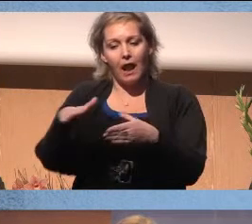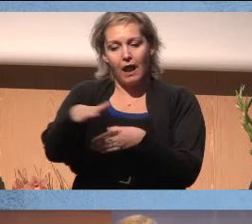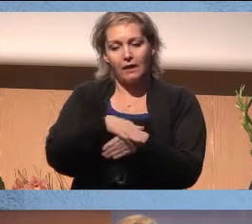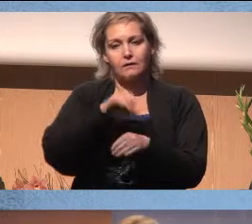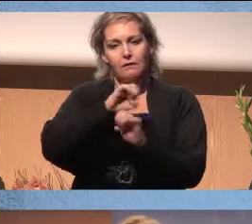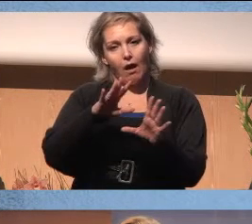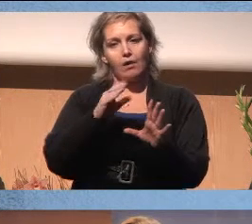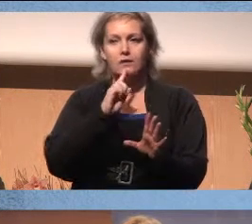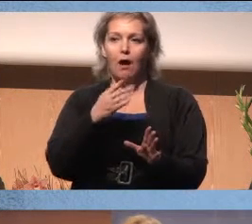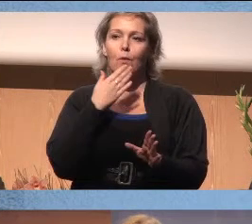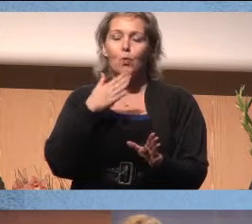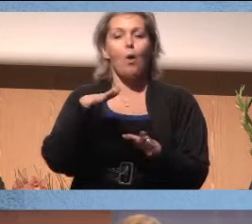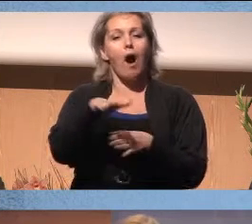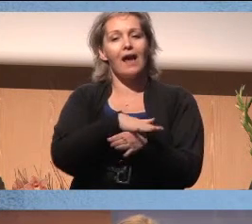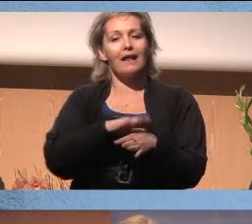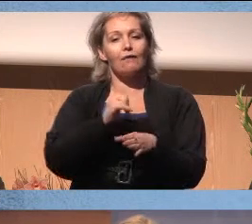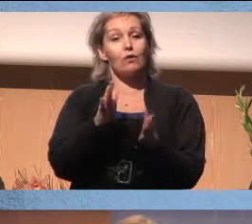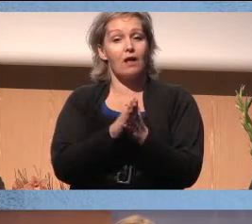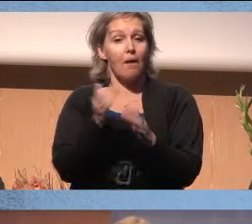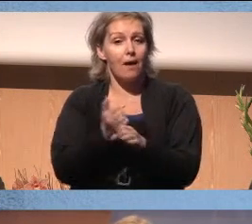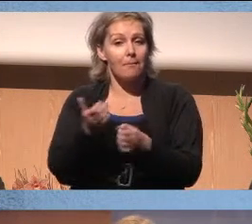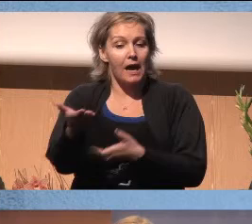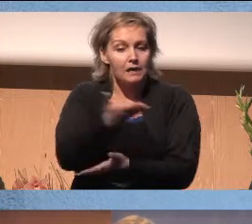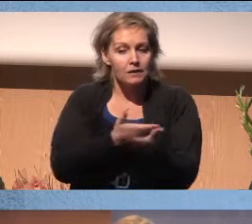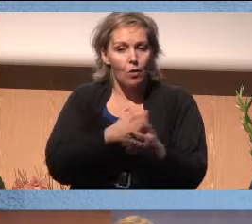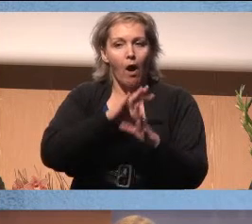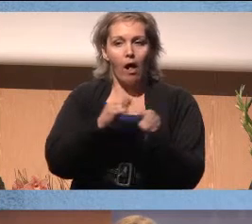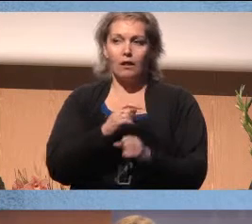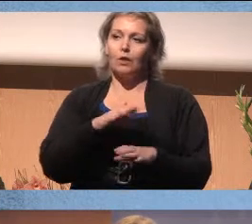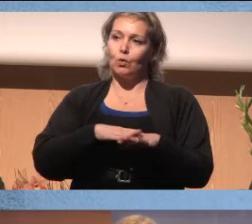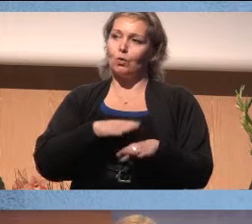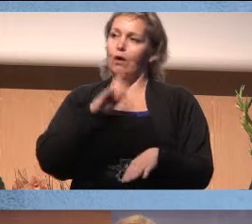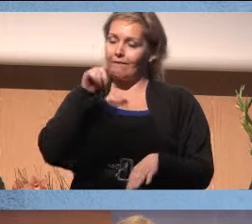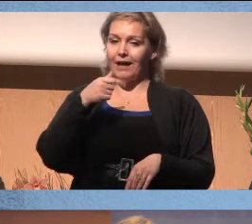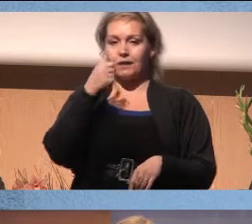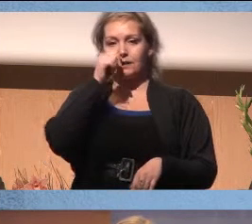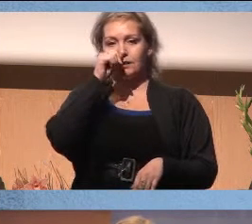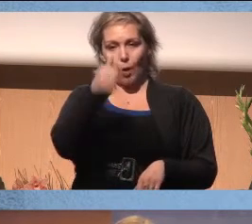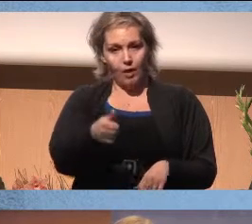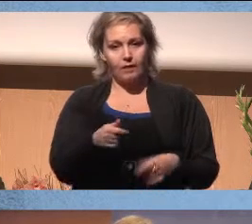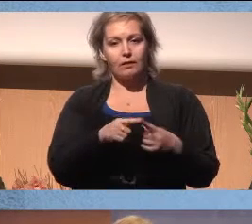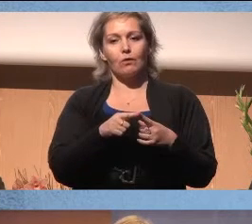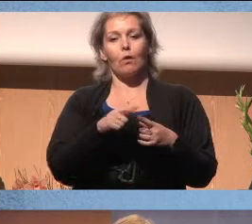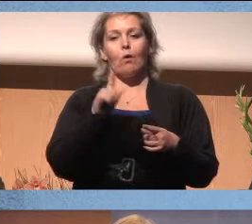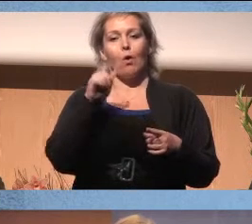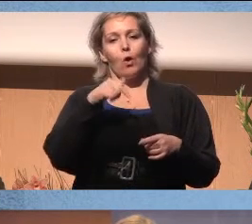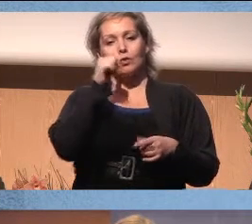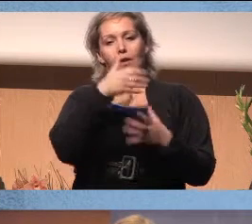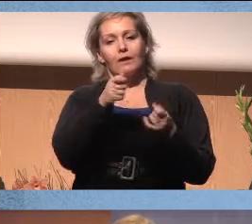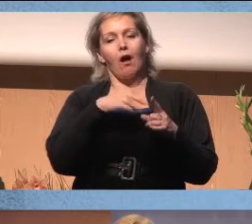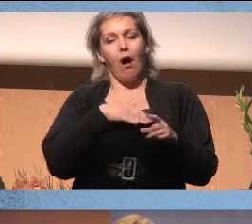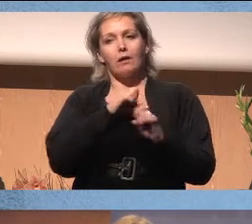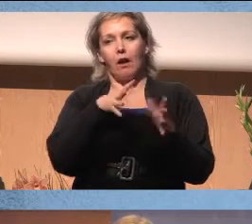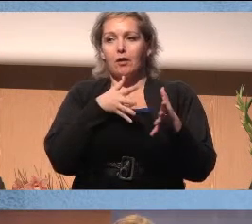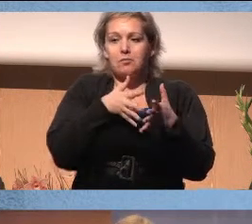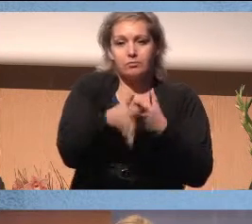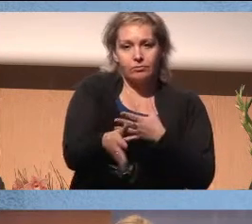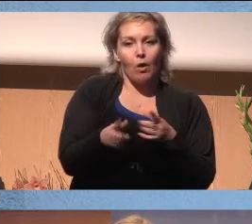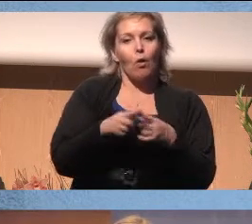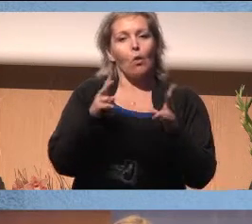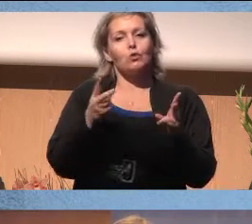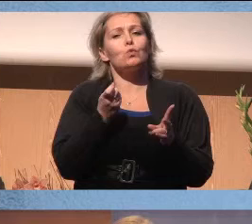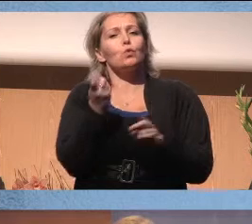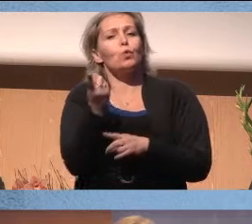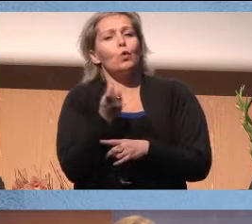klart å skape veldig gode arenaer for samarbeid, og det er all grunn til å være stolt av det. Det er all grunn til å være stolt av det man har fått til, men det er fortsatt